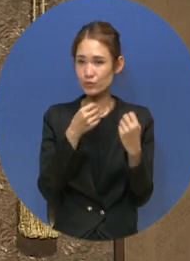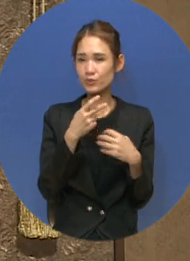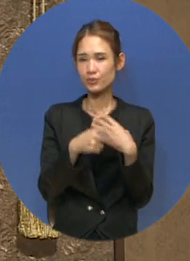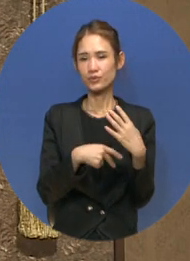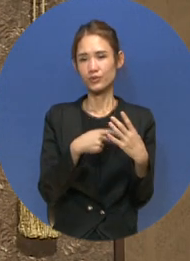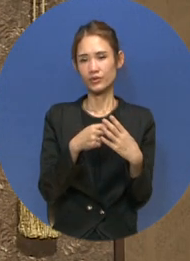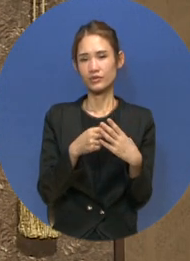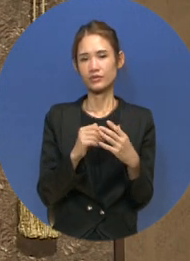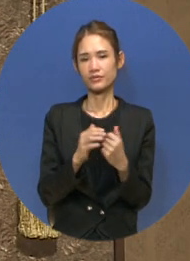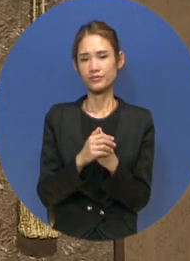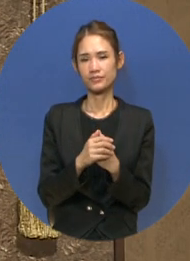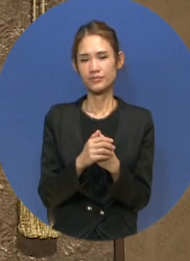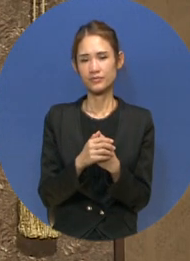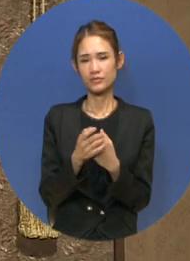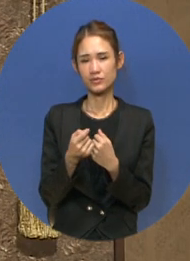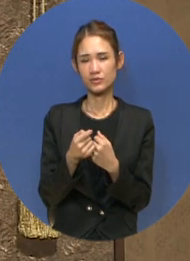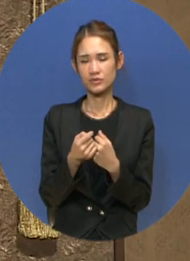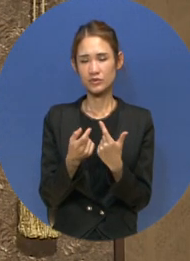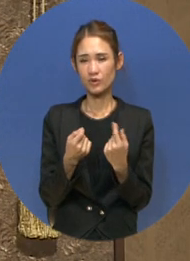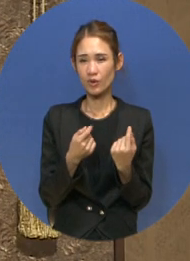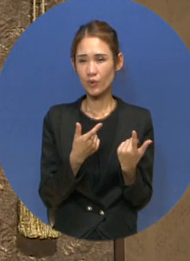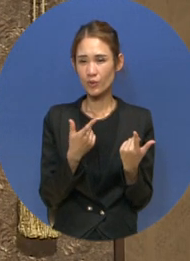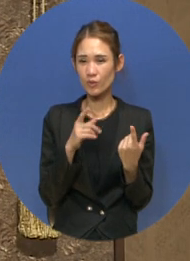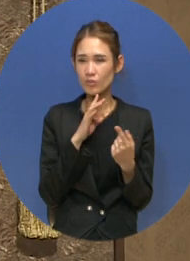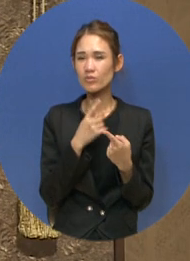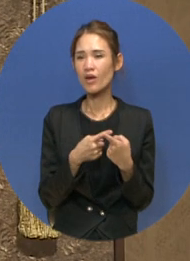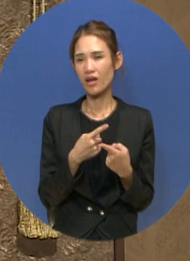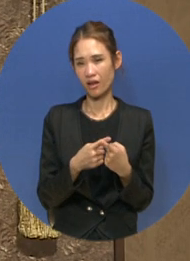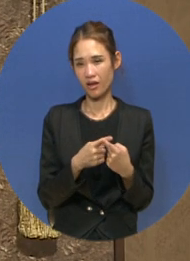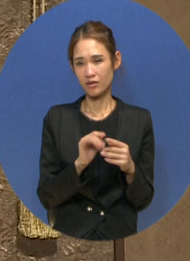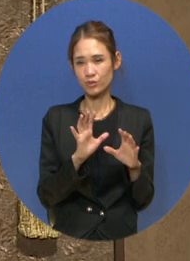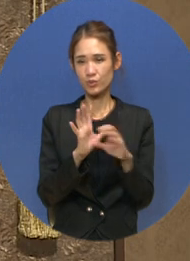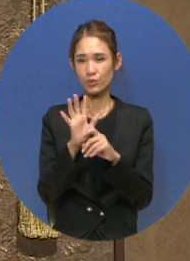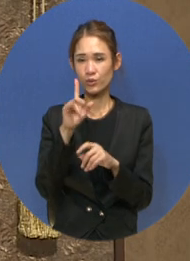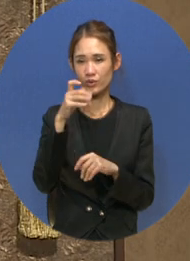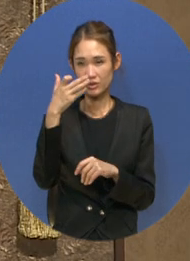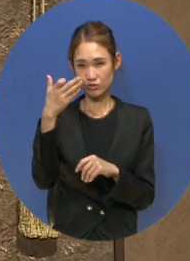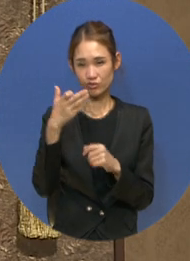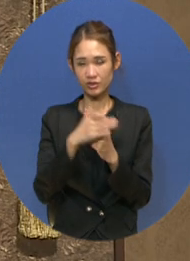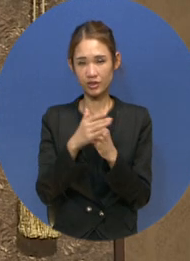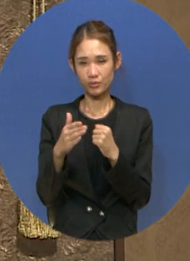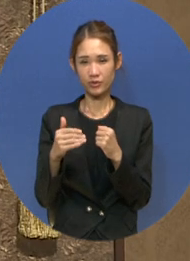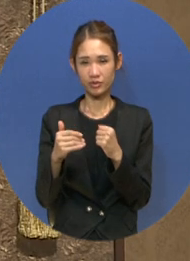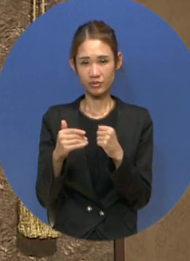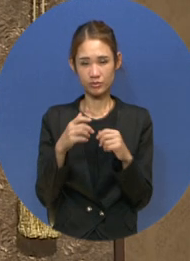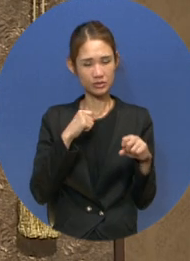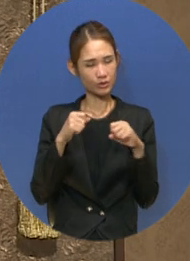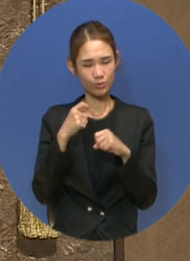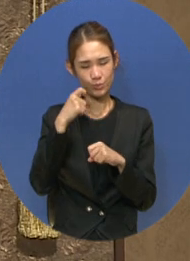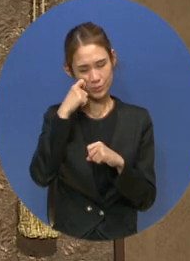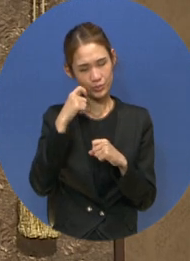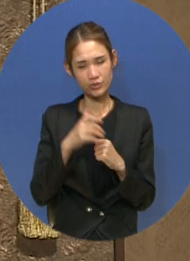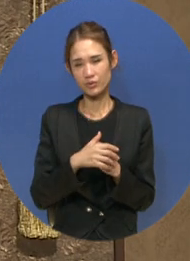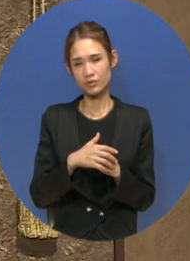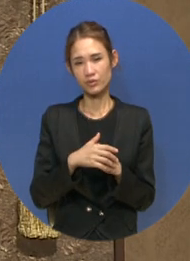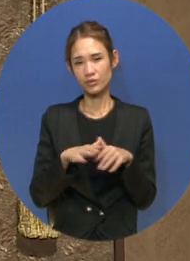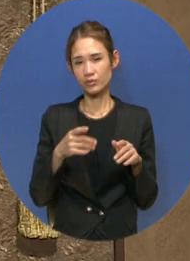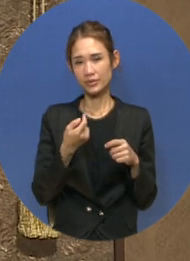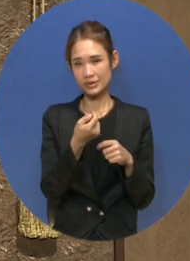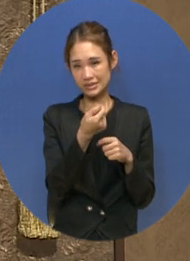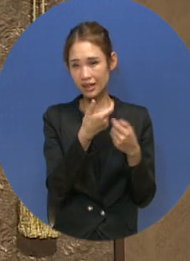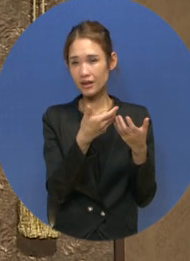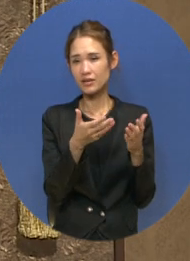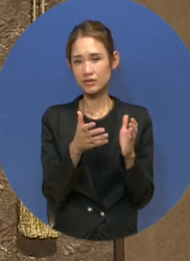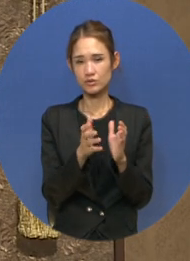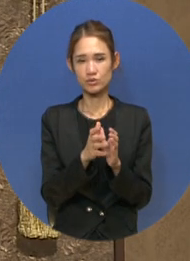하고 있는데요. 네. 사실 이것도 이제 코로나로 인해서 제대로 시행을 못하고 있는데요. 이번에 소규모로